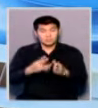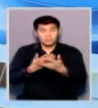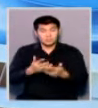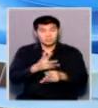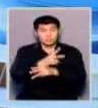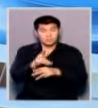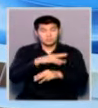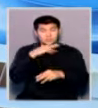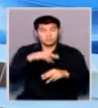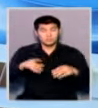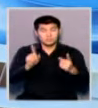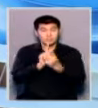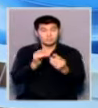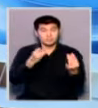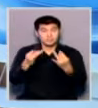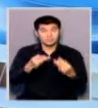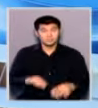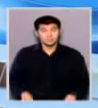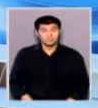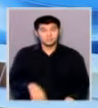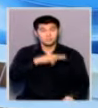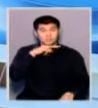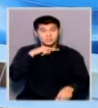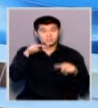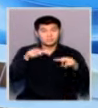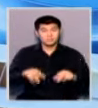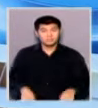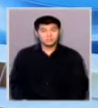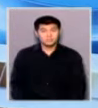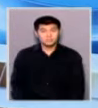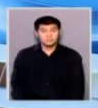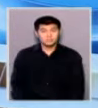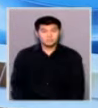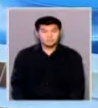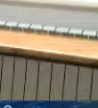Ғали жерлесімізбен тілдесіп қайтты. Сюжетіне зейін қойыңыз.